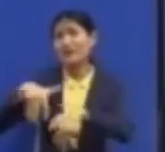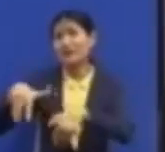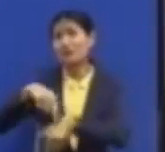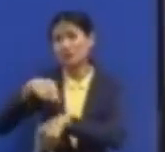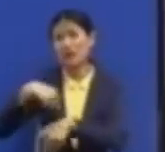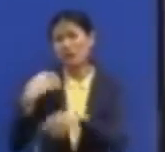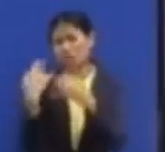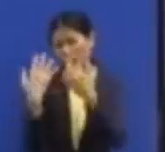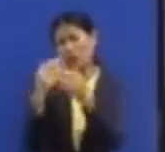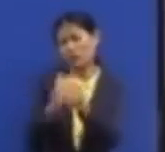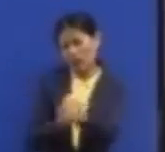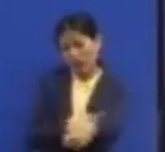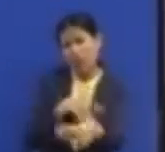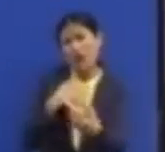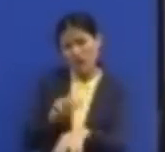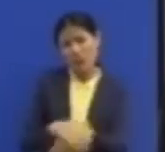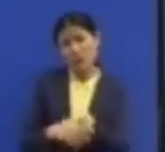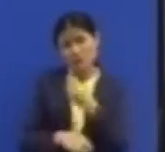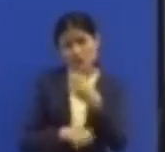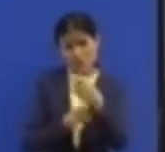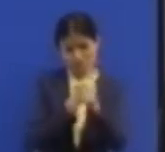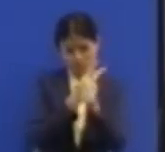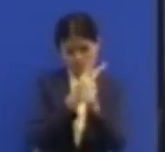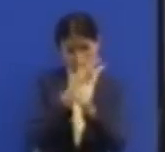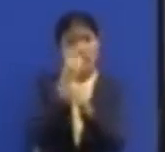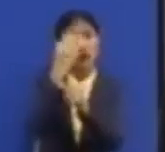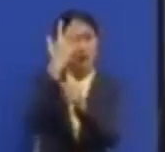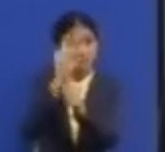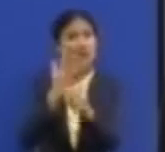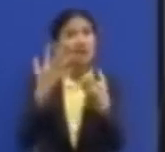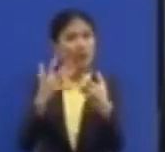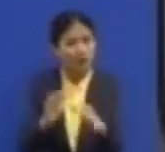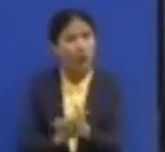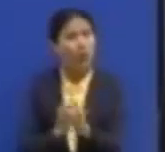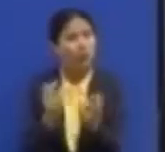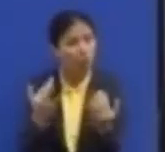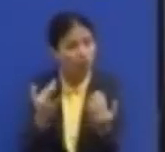รอมา5ปีแล้วครับพี่น้องท่านประธานครับ